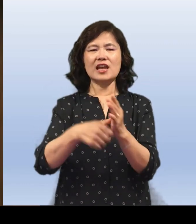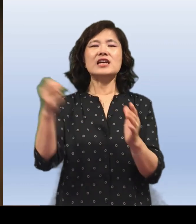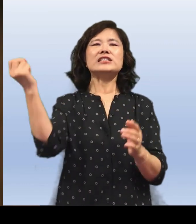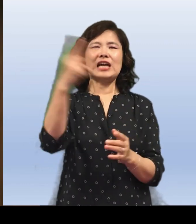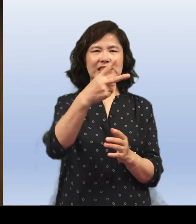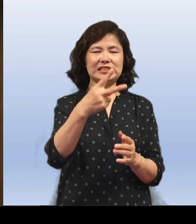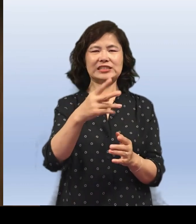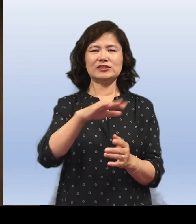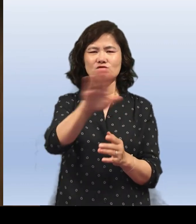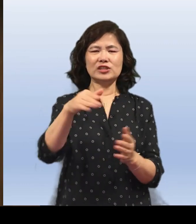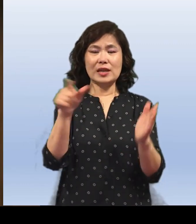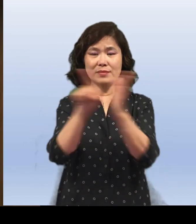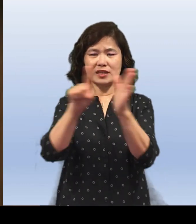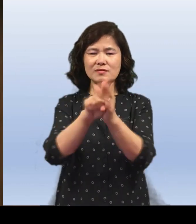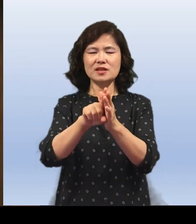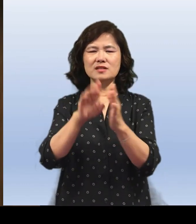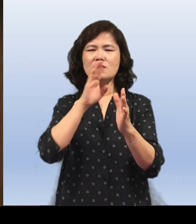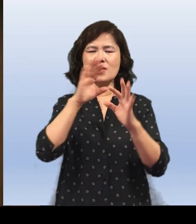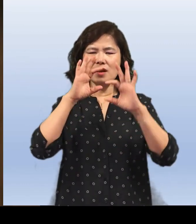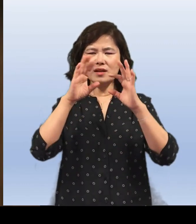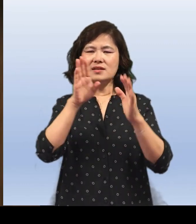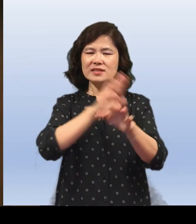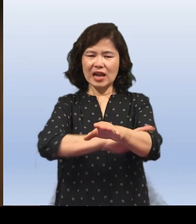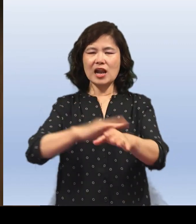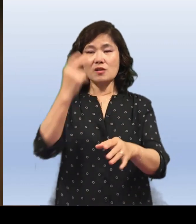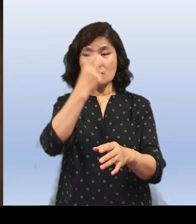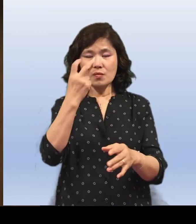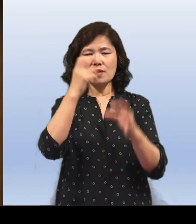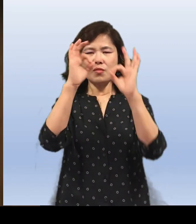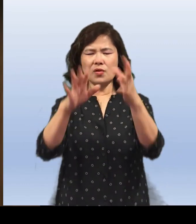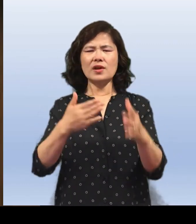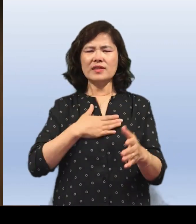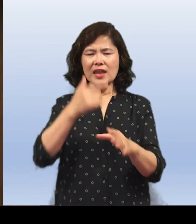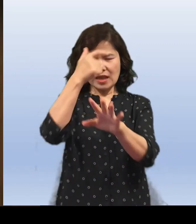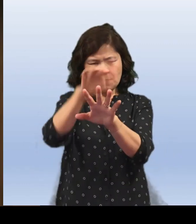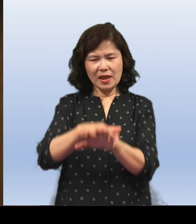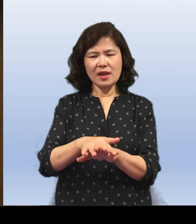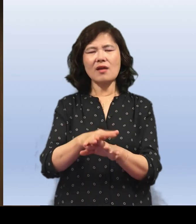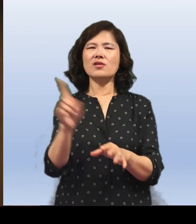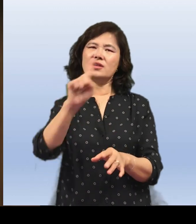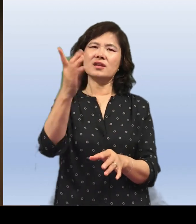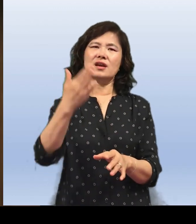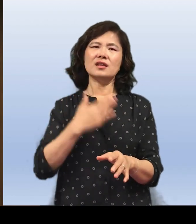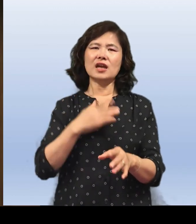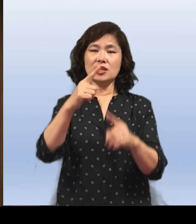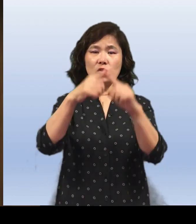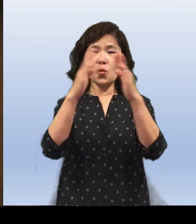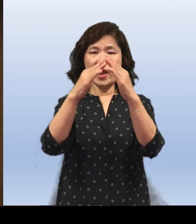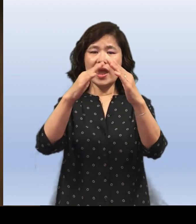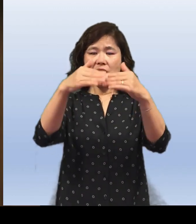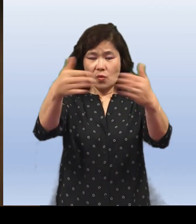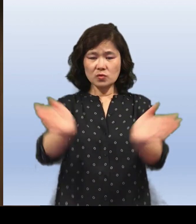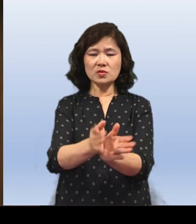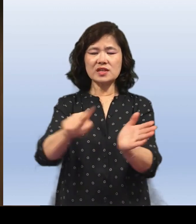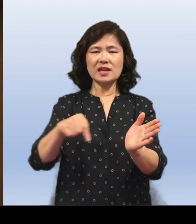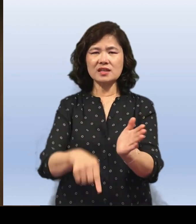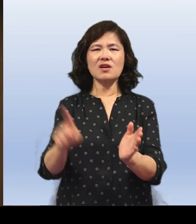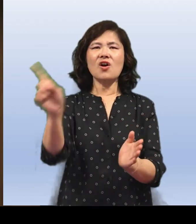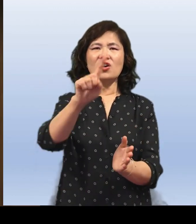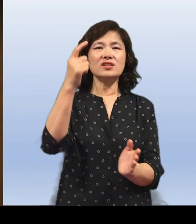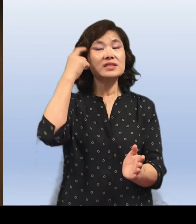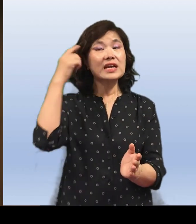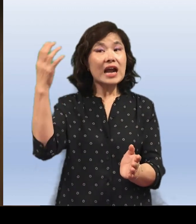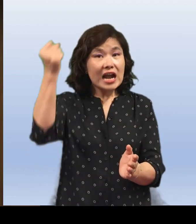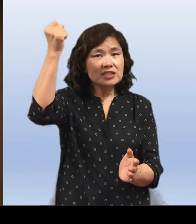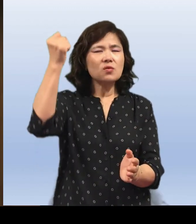번 더 우리의 믿음을 돌아보길 원합니다. 나의 예배는 어떠한가? 나는 이 교회 공동체 안에서 어떠한